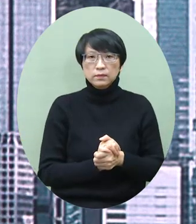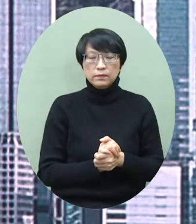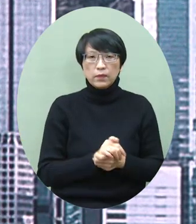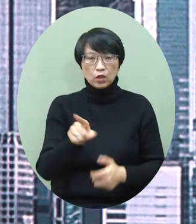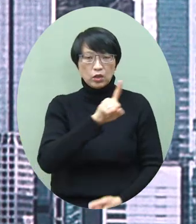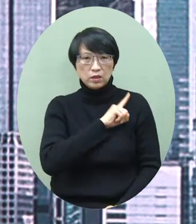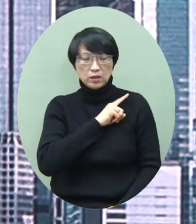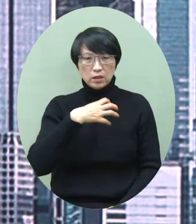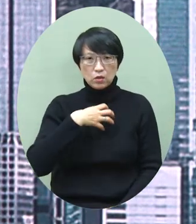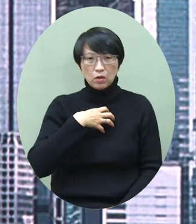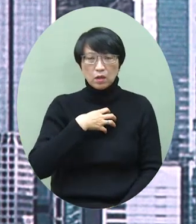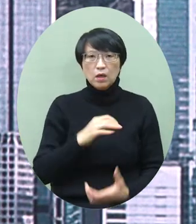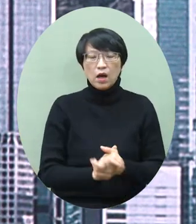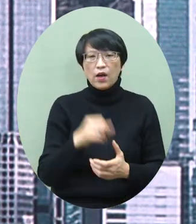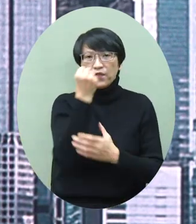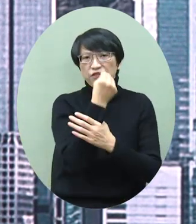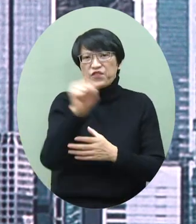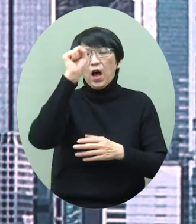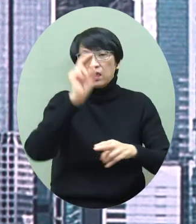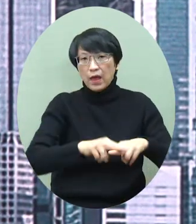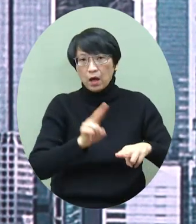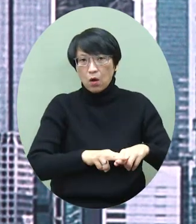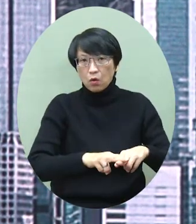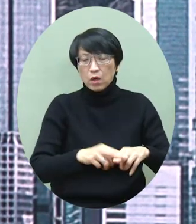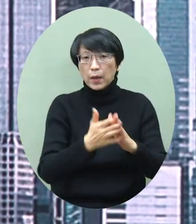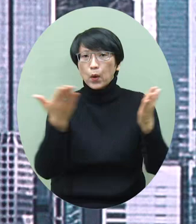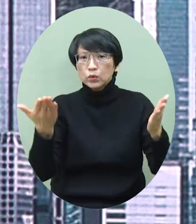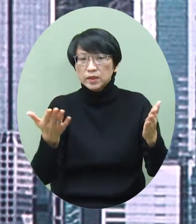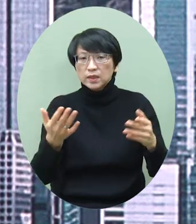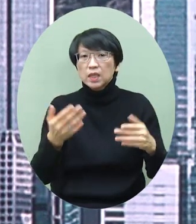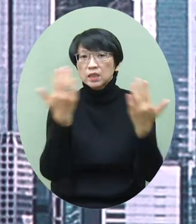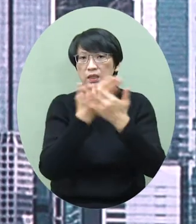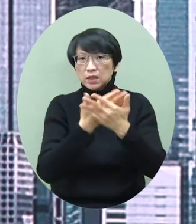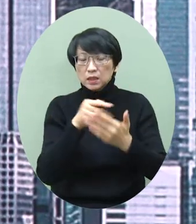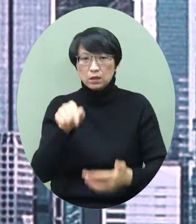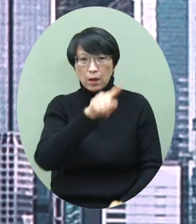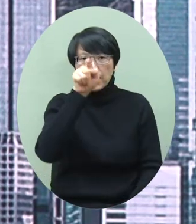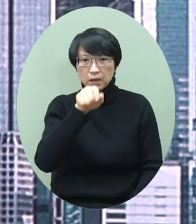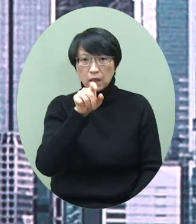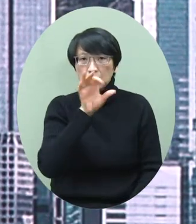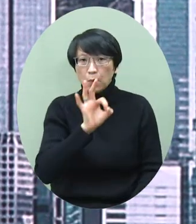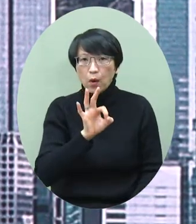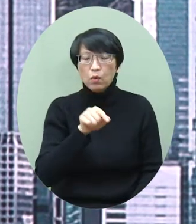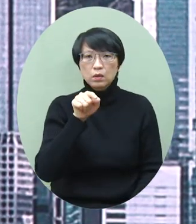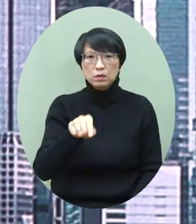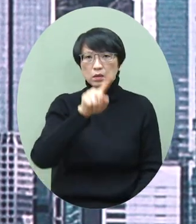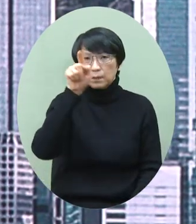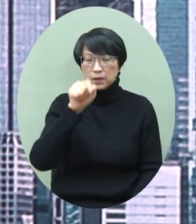自己都話是一個反華媒體嚟去做的訪問嘅，嚇，咁呢個究竟有冇問題呢？我覺得呢個問題本身